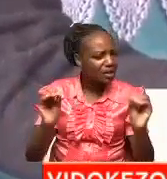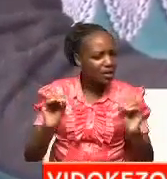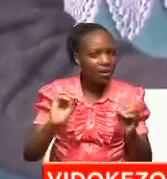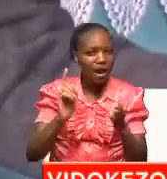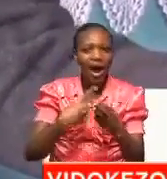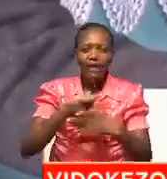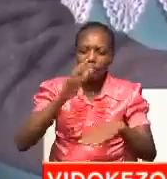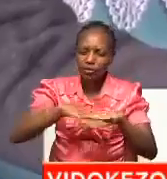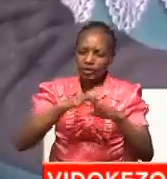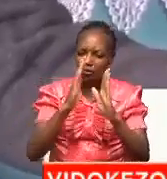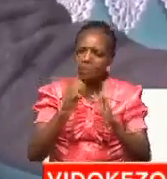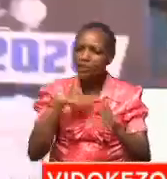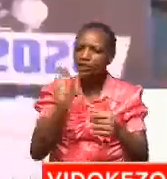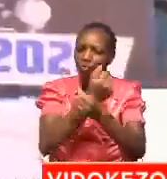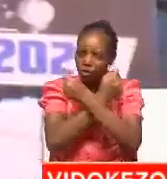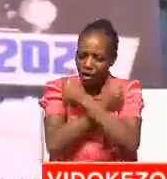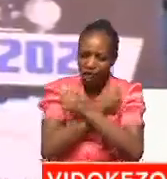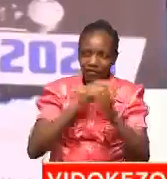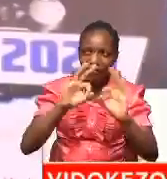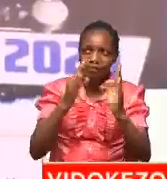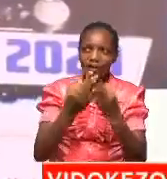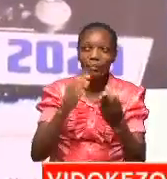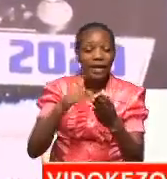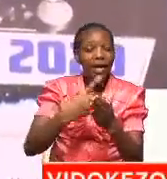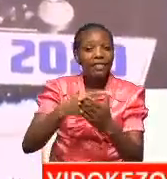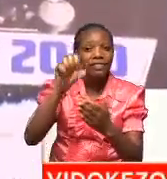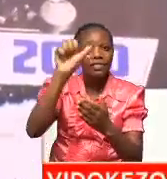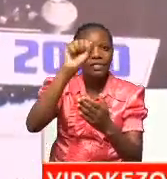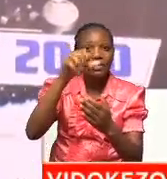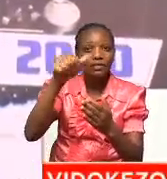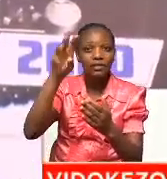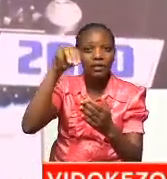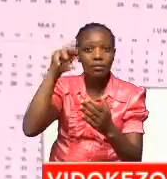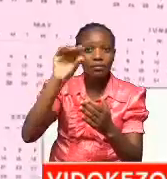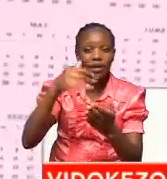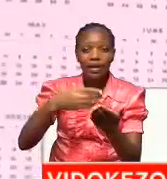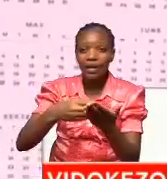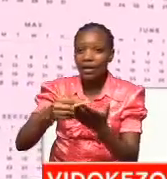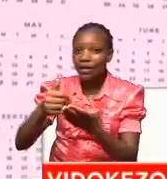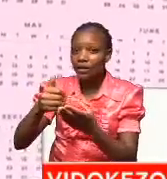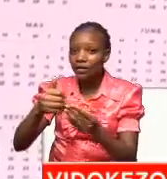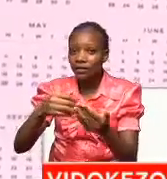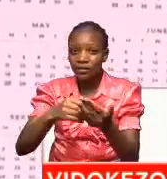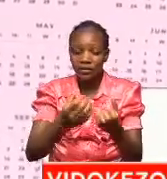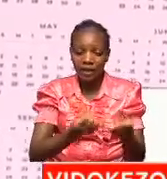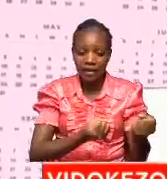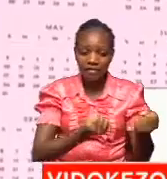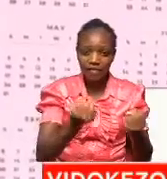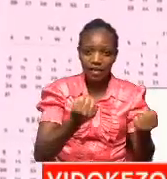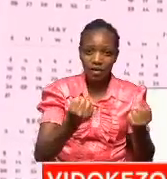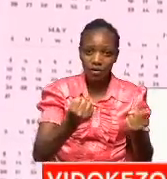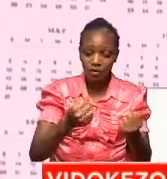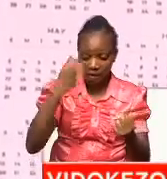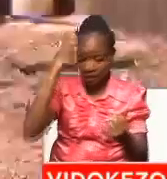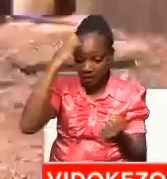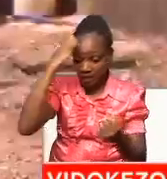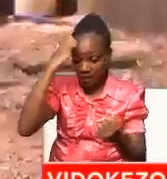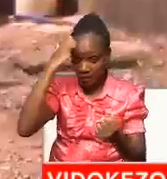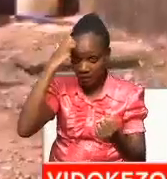ambaye anapenda familia. Samuel ambaye amekuwa akifanya kazi ya kuunda magari kwenye karakana moja mjini